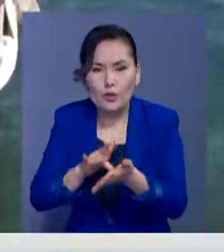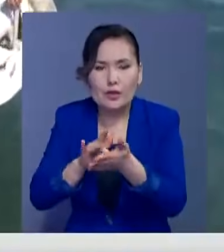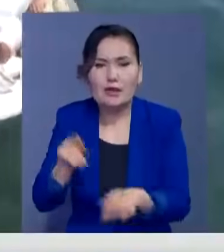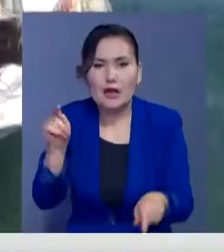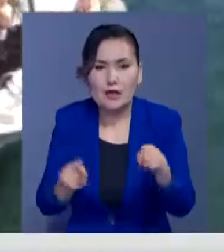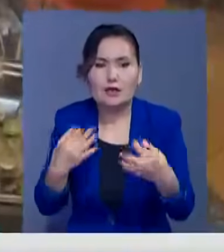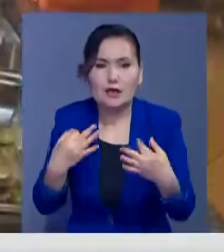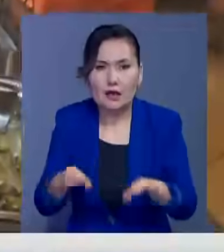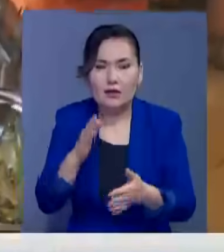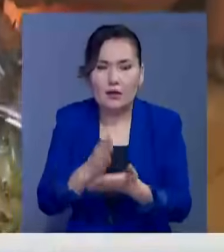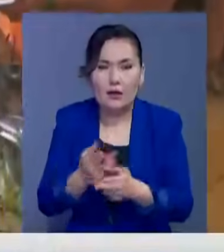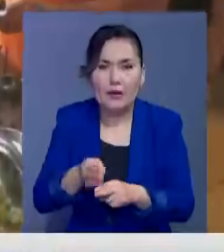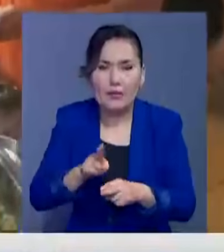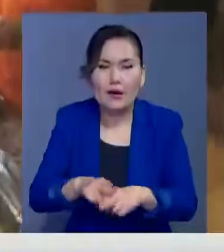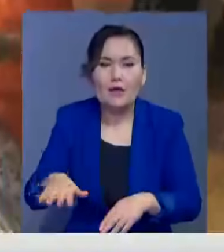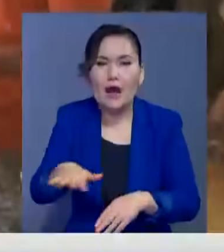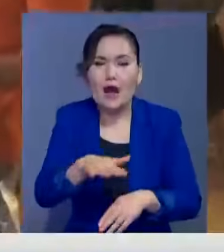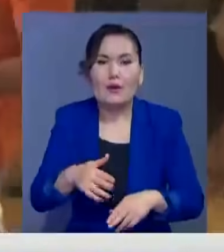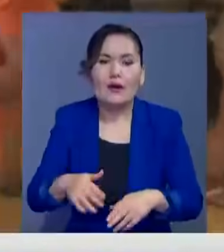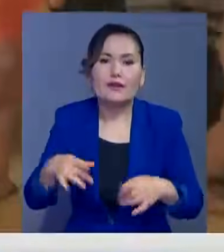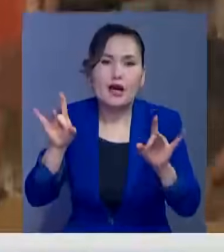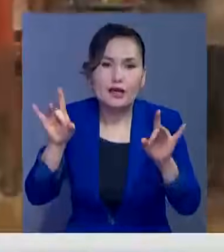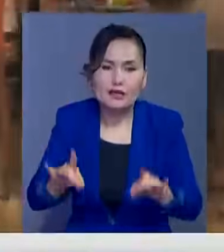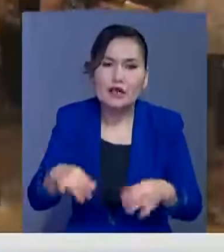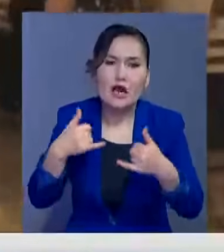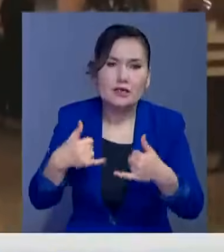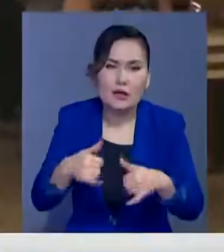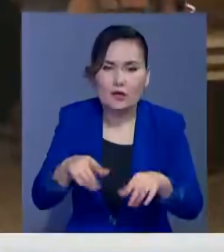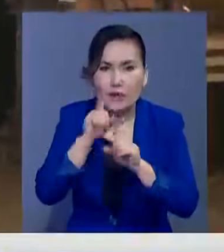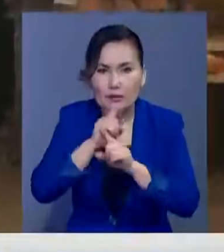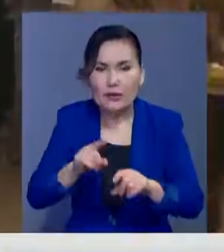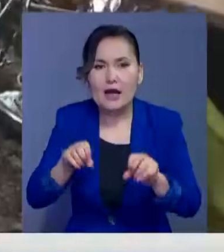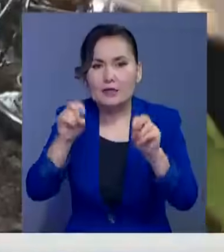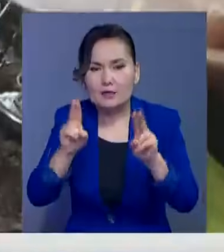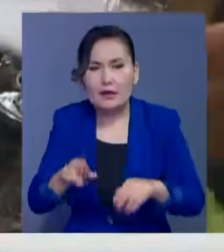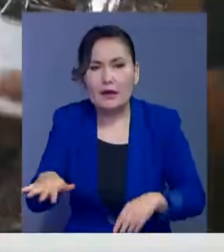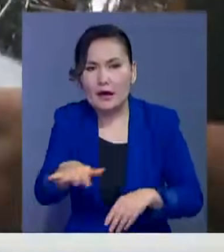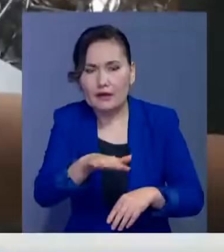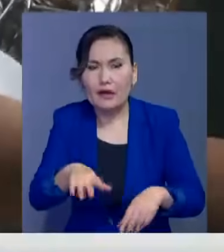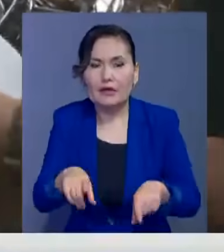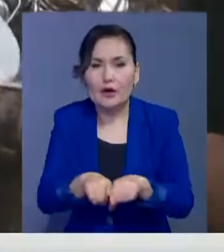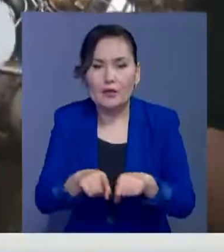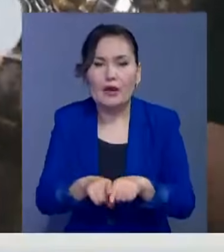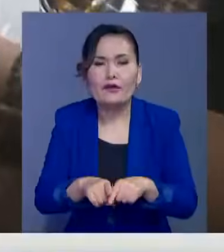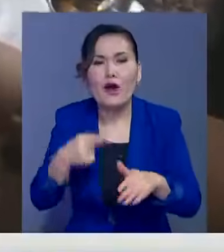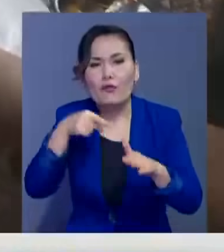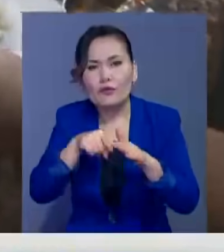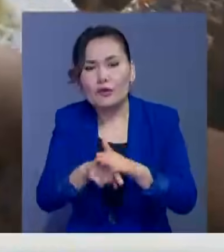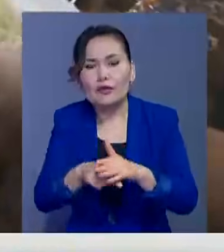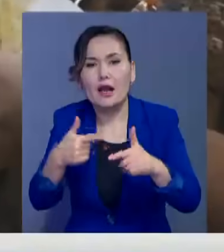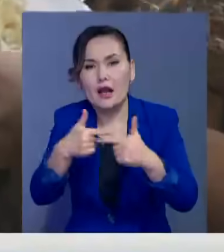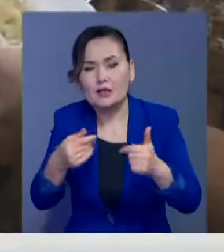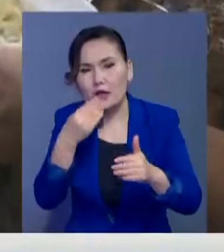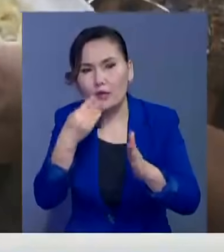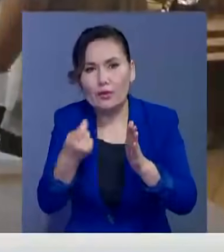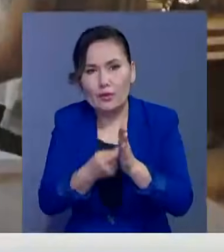қызмет көрсетеді. Ашық асхана мәзір болмайды. Оның орнына кешенді ас мәзірі ұсынылады. Демалыс орындарында